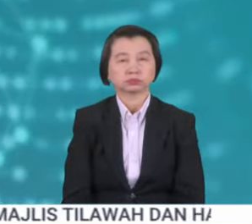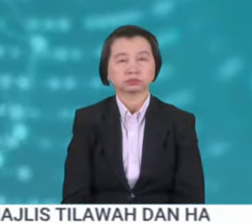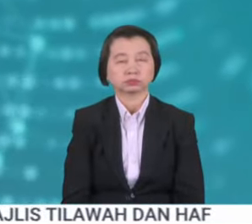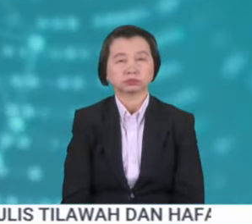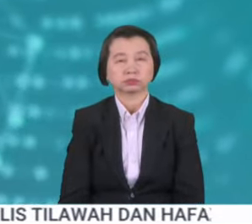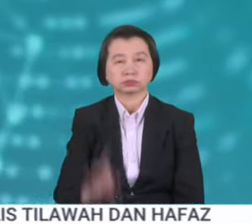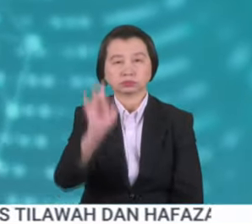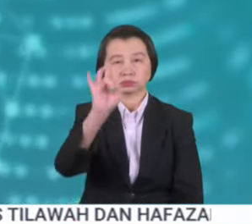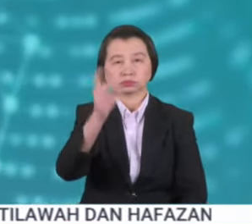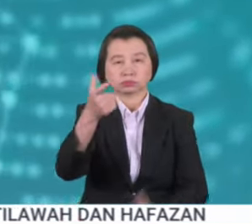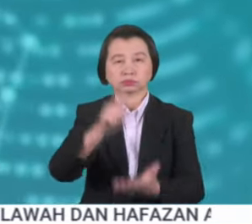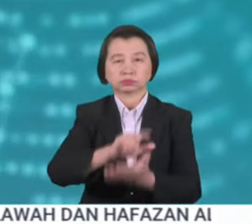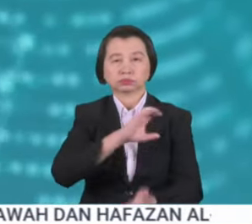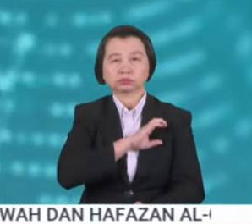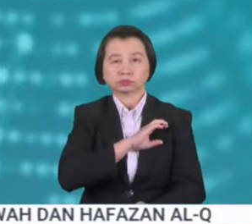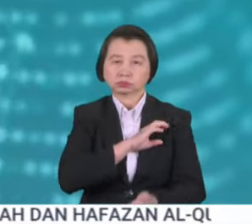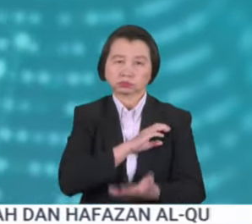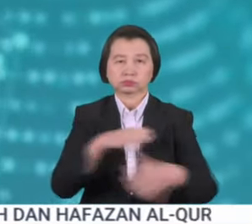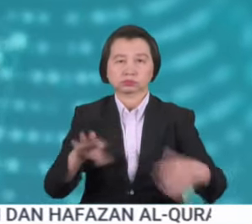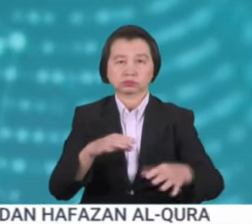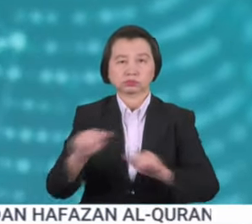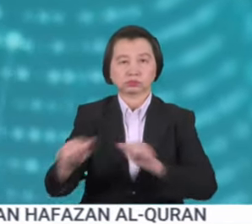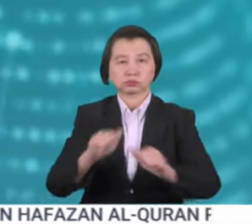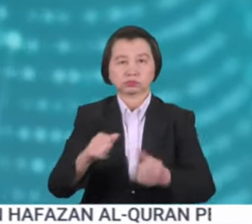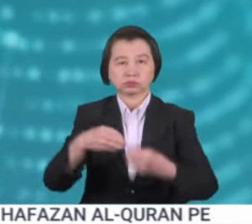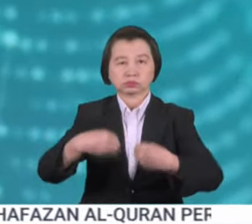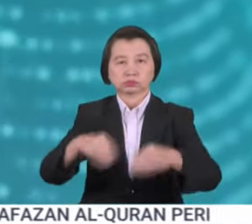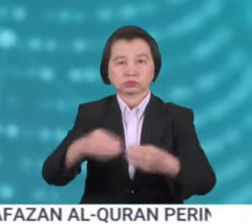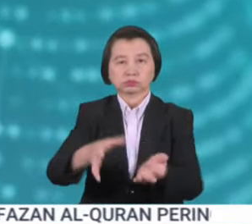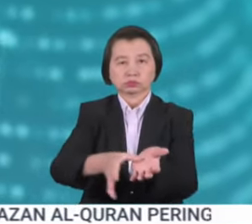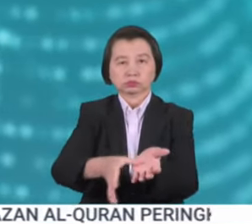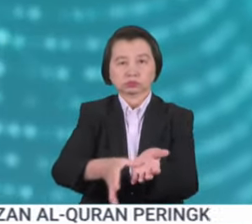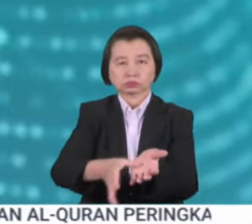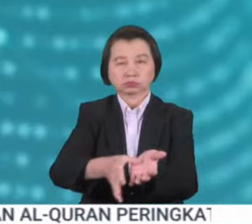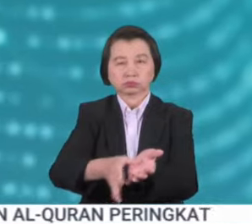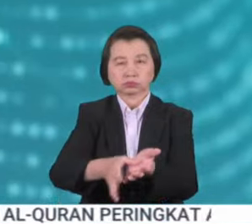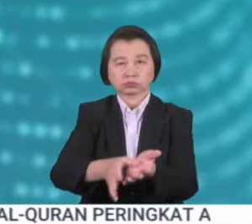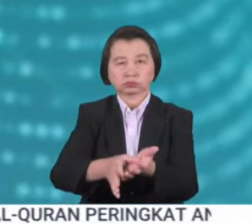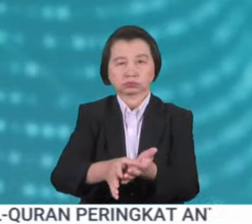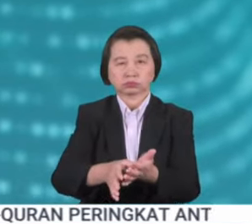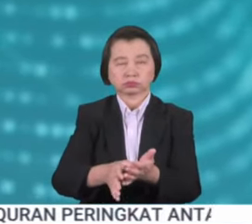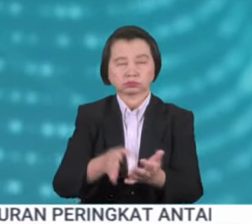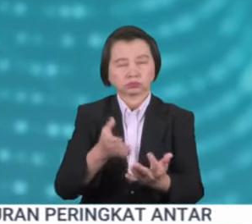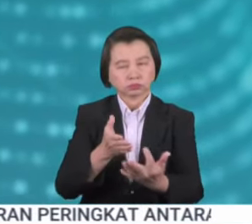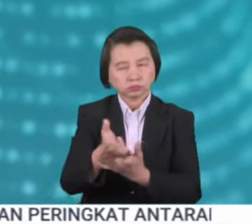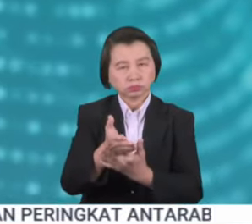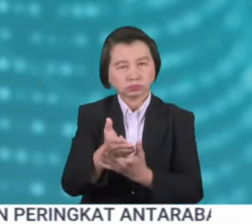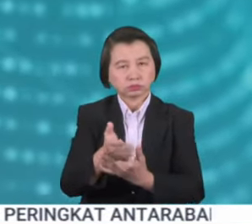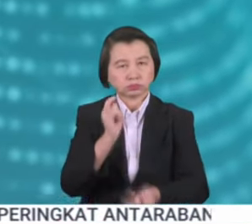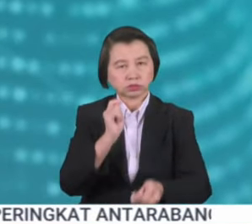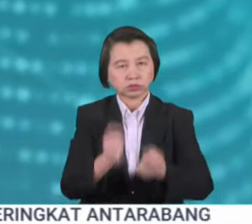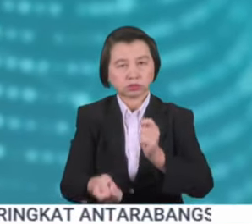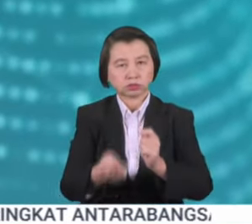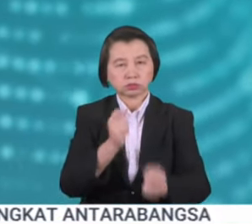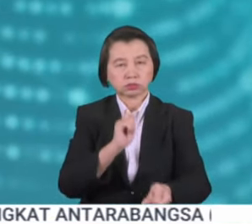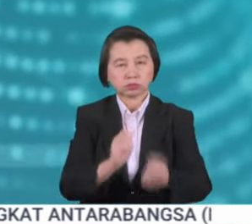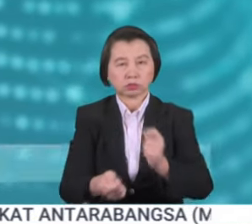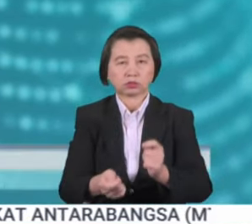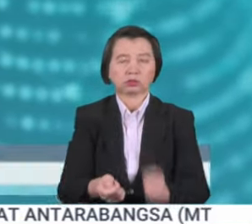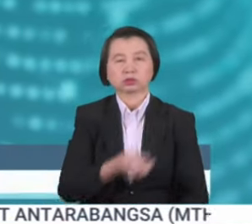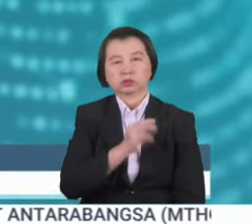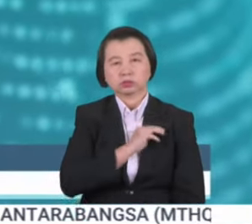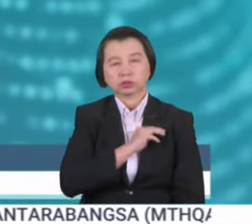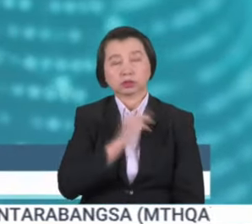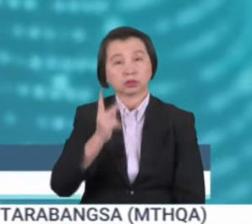Saudara, satu laporan polis telah dibuat berhubung kegiatan penjualan dadah menerusi aplikasi TikTok. Menteri Komunikasi Fahmi